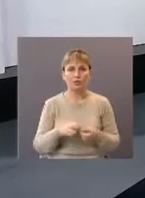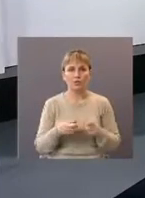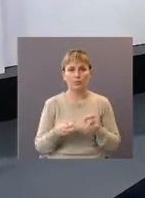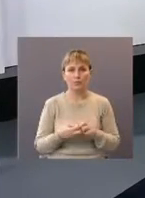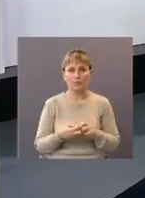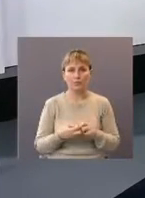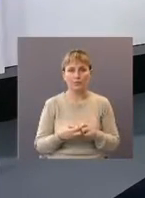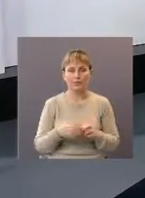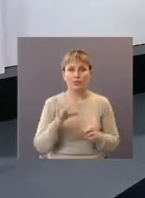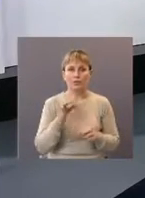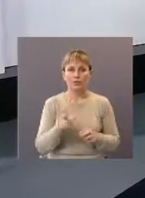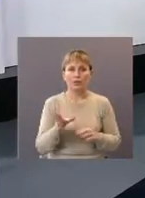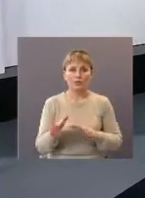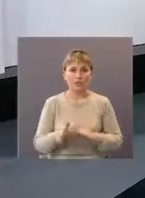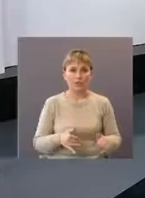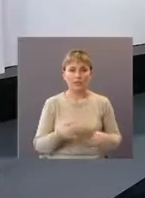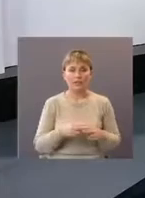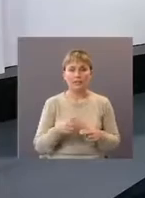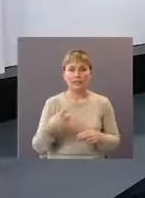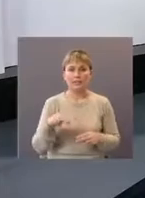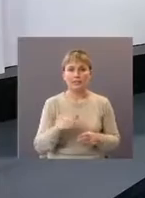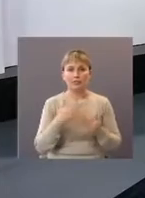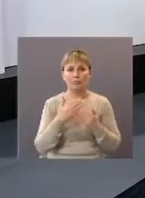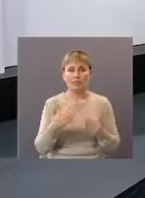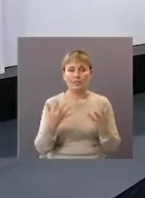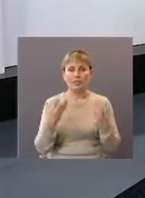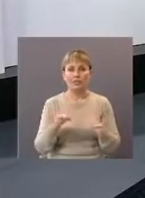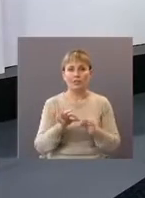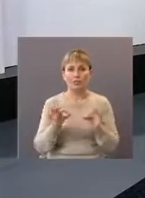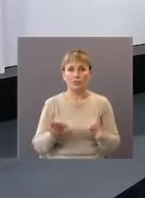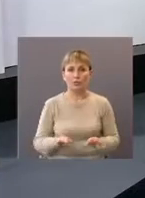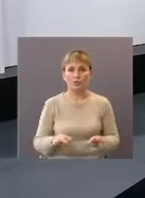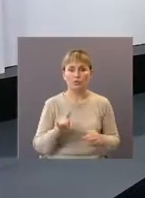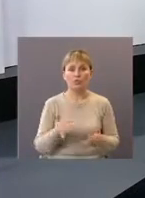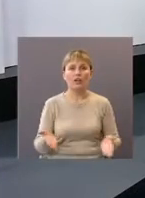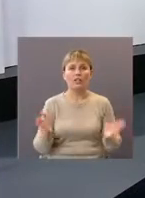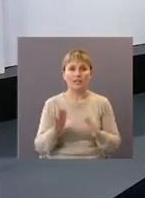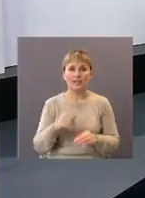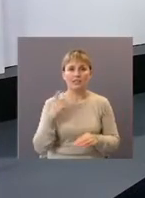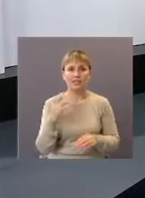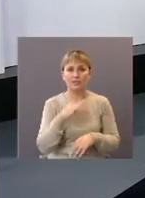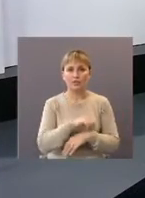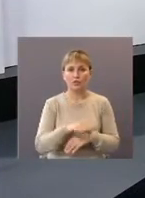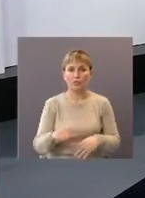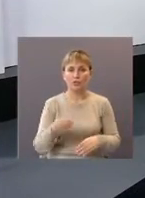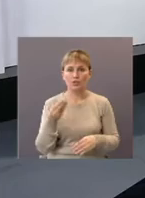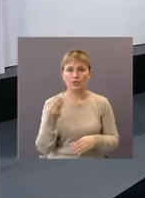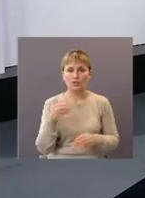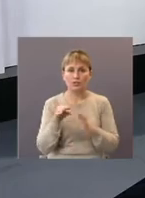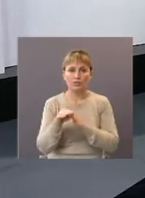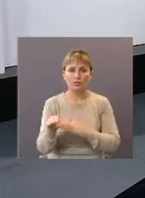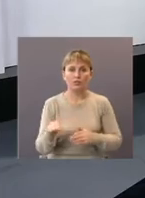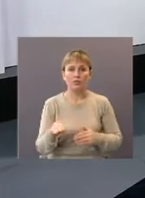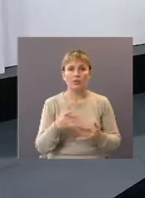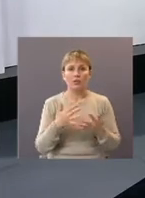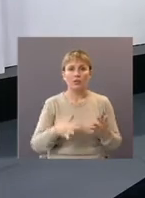проблематично. Сроки истекли на этой неделе, в последний день осени. У остальных владельцев зарубежных счетов, денег в